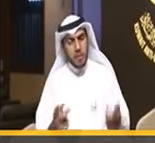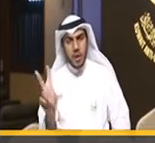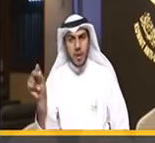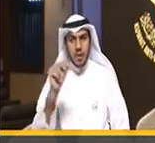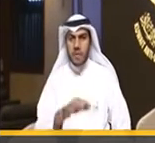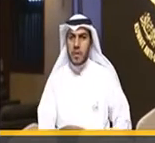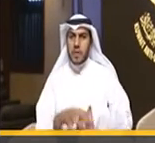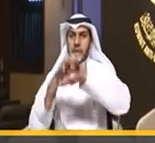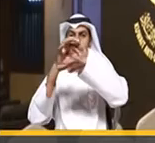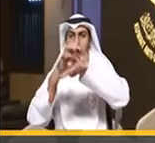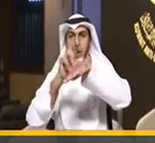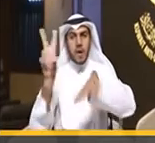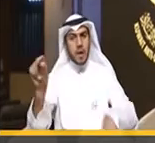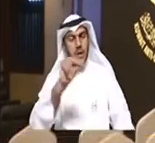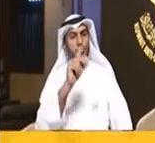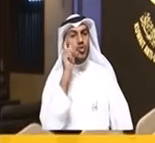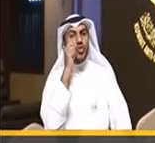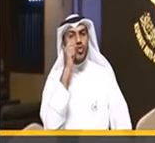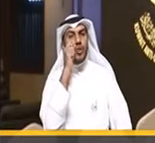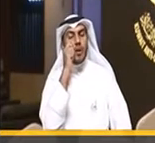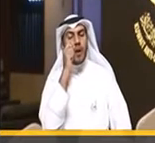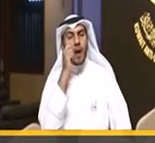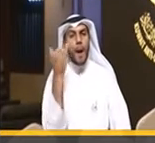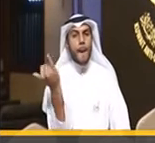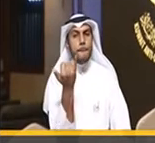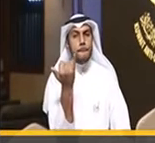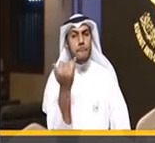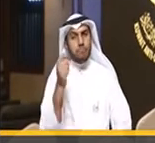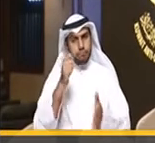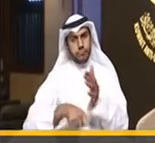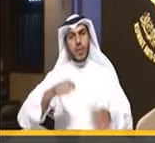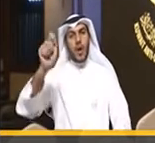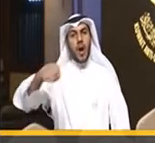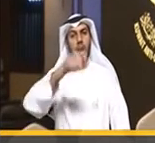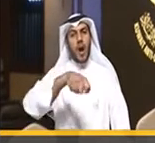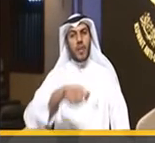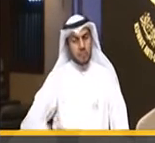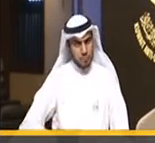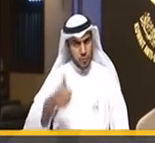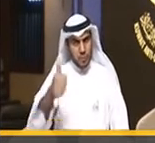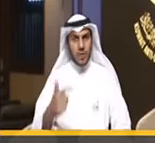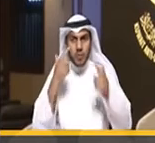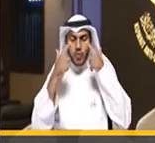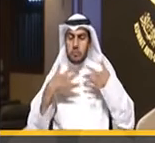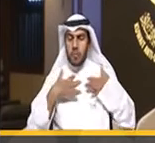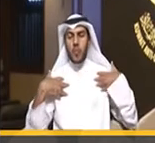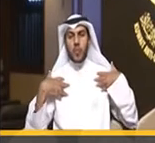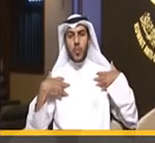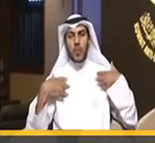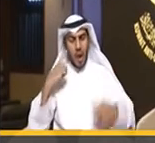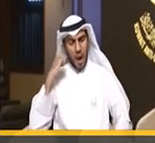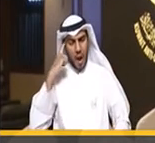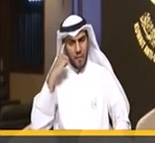كإنسانة حال الرجل في موضوع تولي القضاء. احنا يسعدنا ان طبعا بالفترة